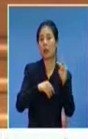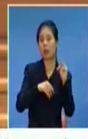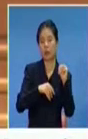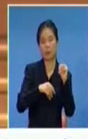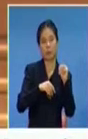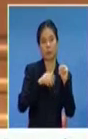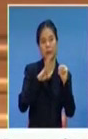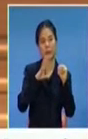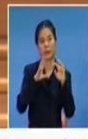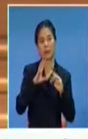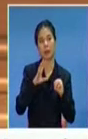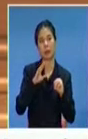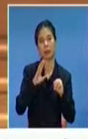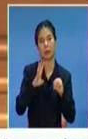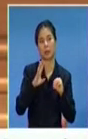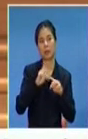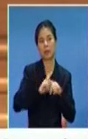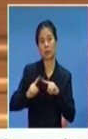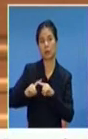ฮะ 3M เป็นกาว